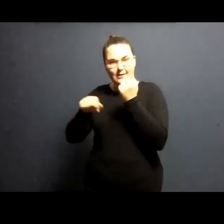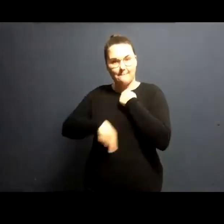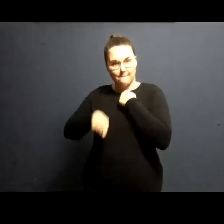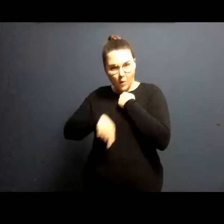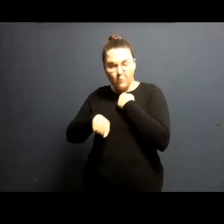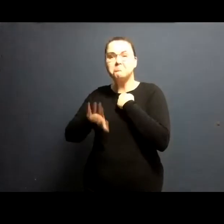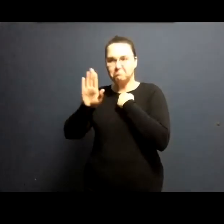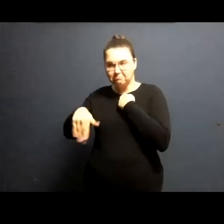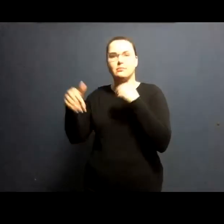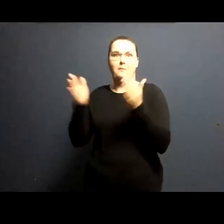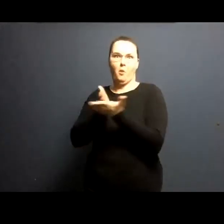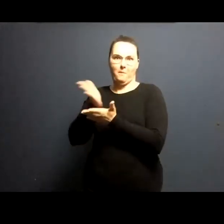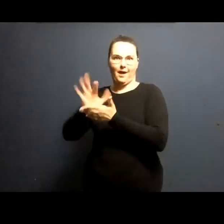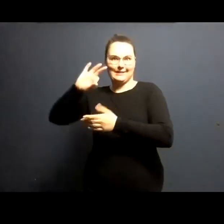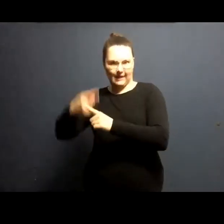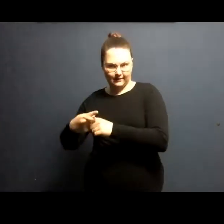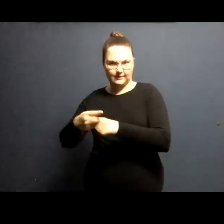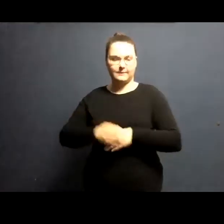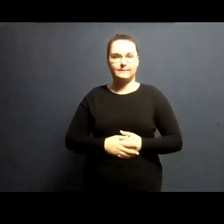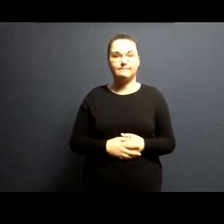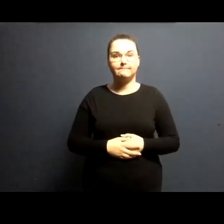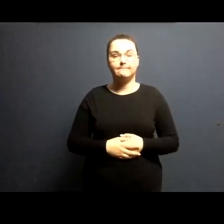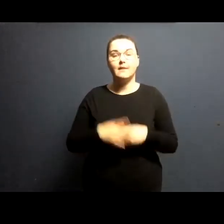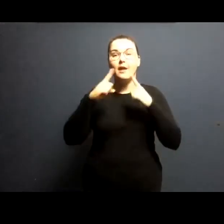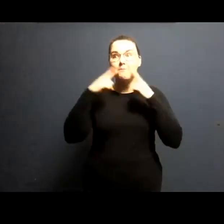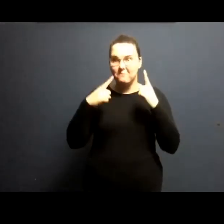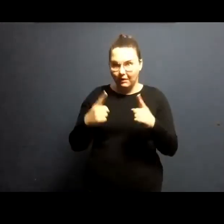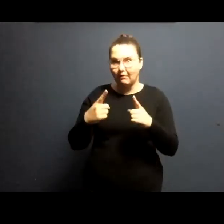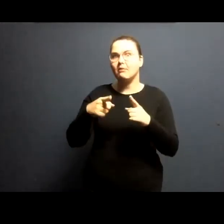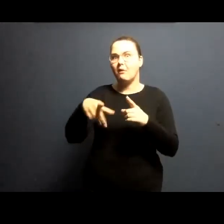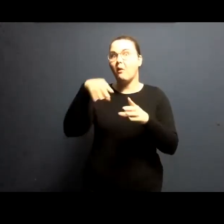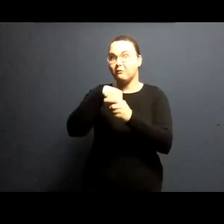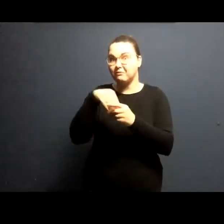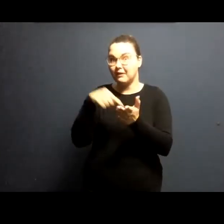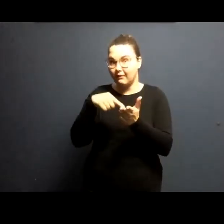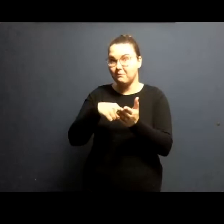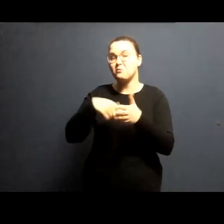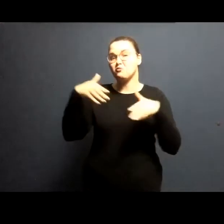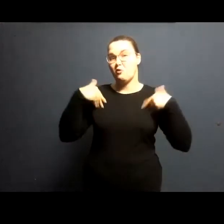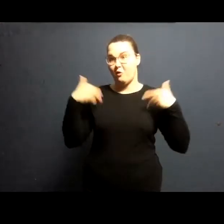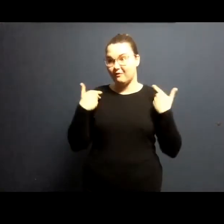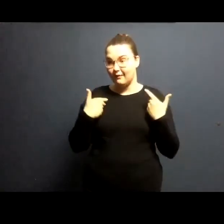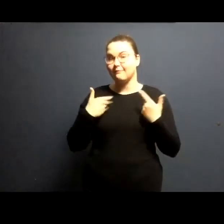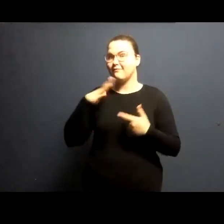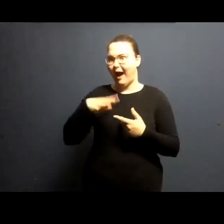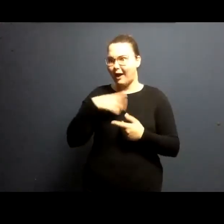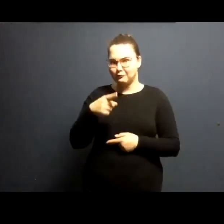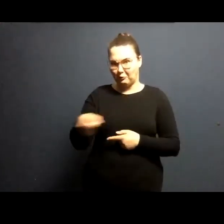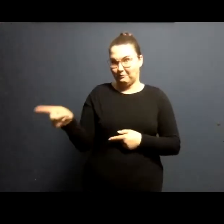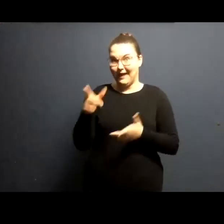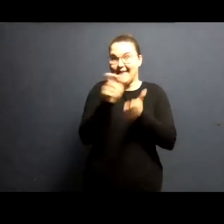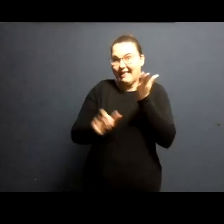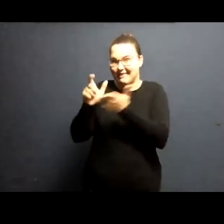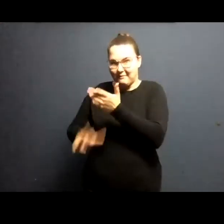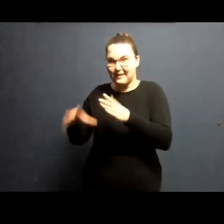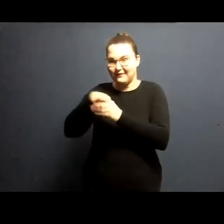tych mitów dołożyć właśnie ten zdrowotny aspekt, to należałoby przepisywać ludziom starym, jak widzicie Państwo,